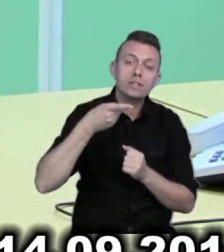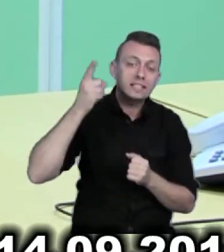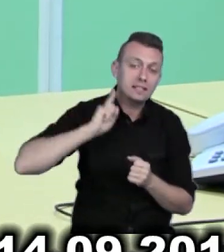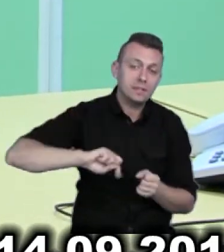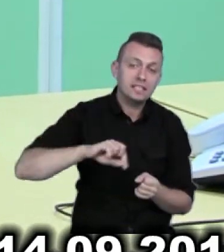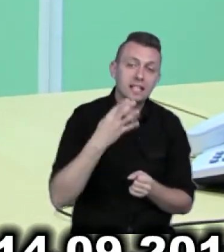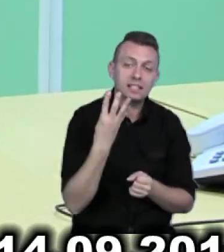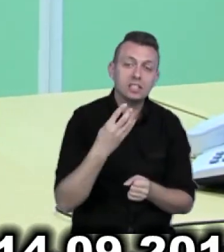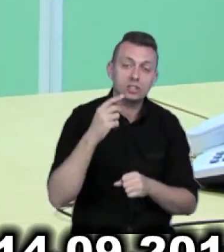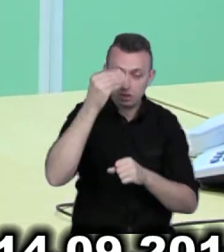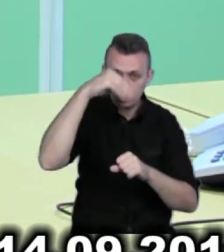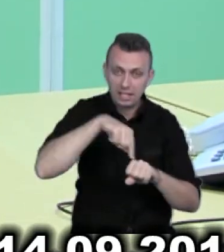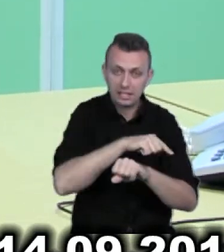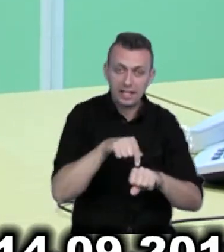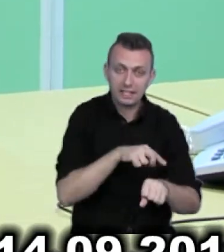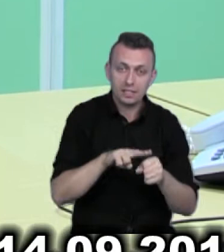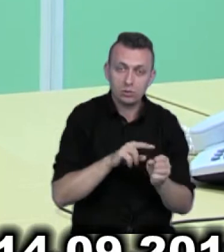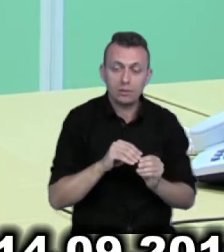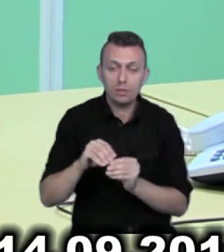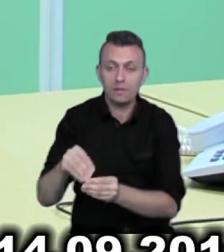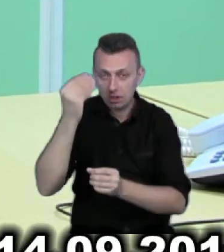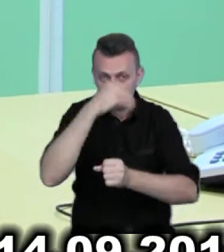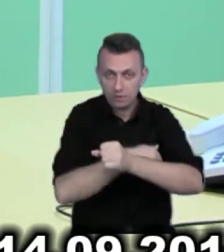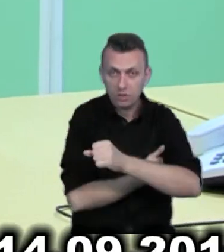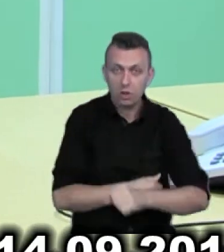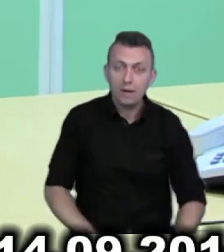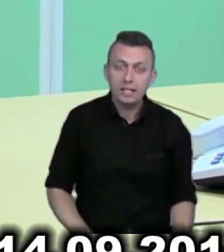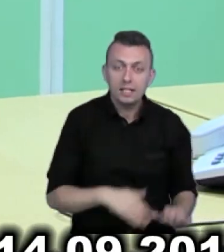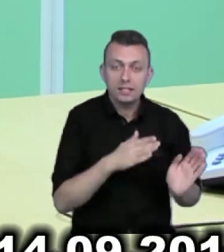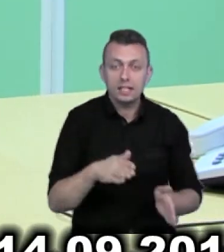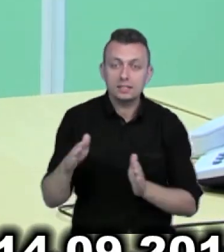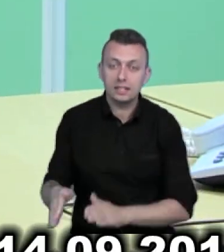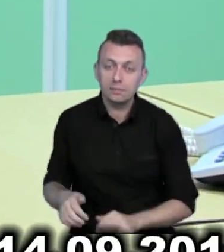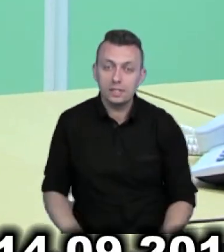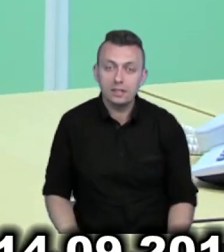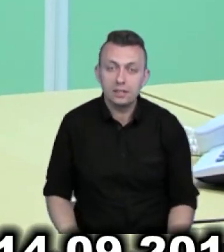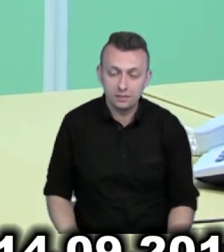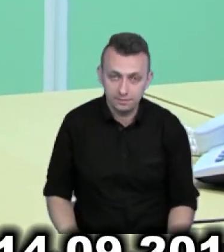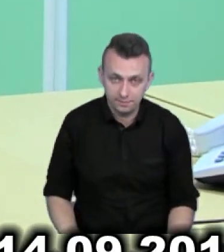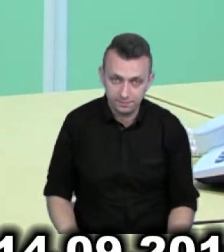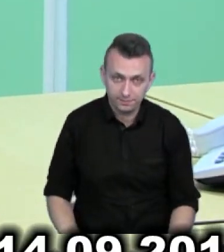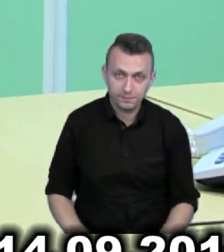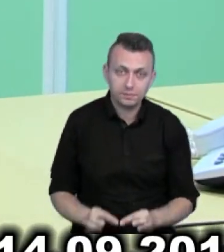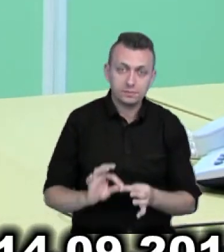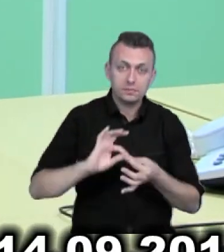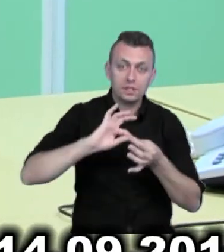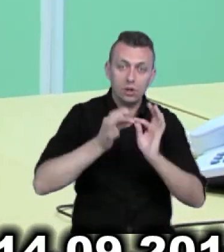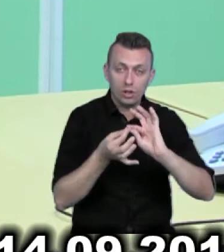cztery lekcje, które przeprowadzane są w szkole, a następnie olimpiadę wiedzy